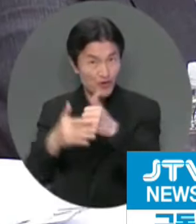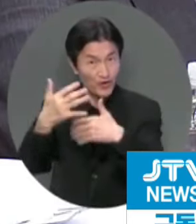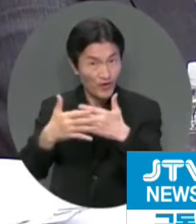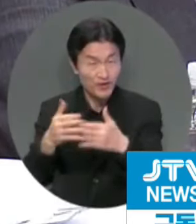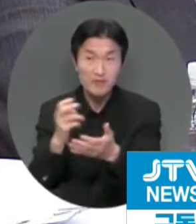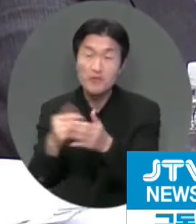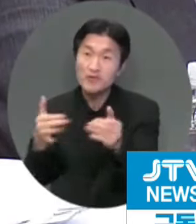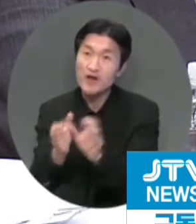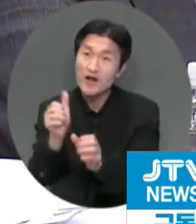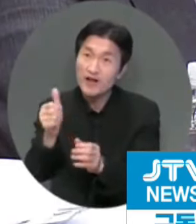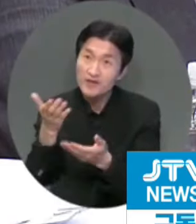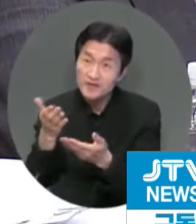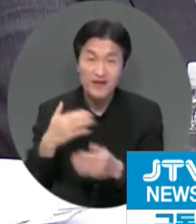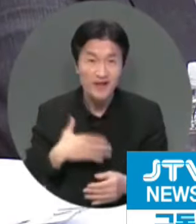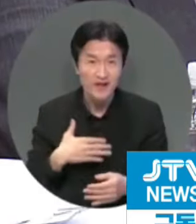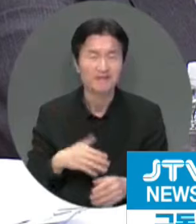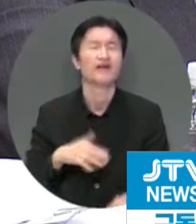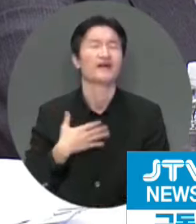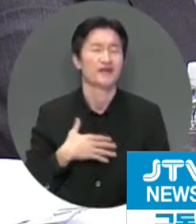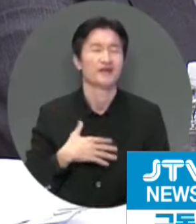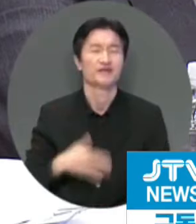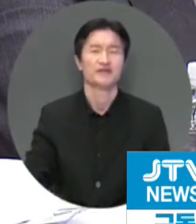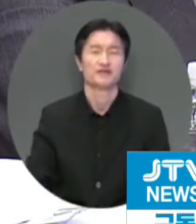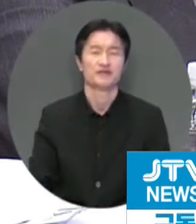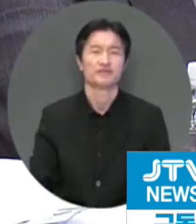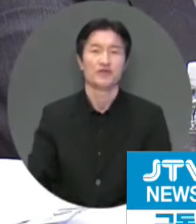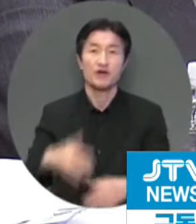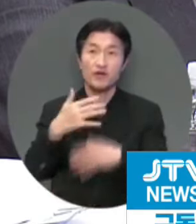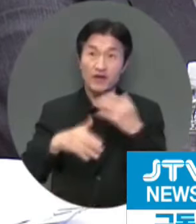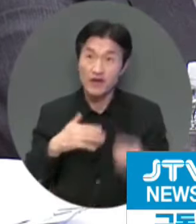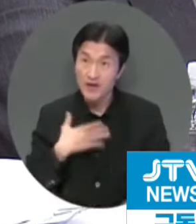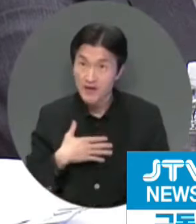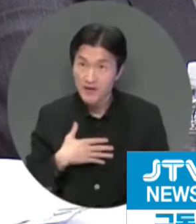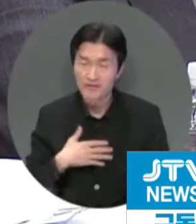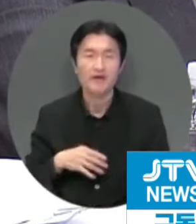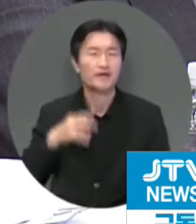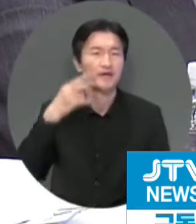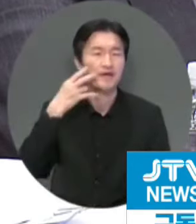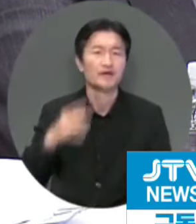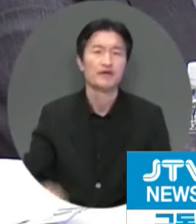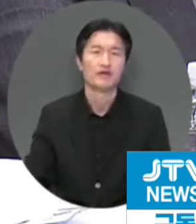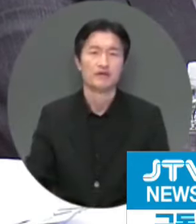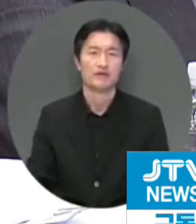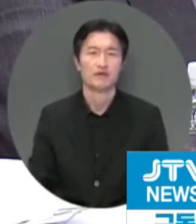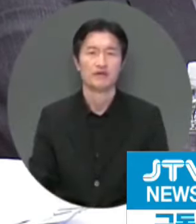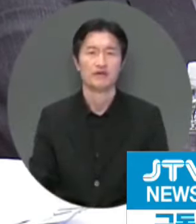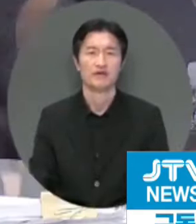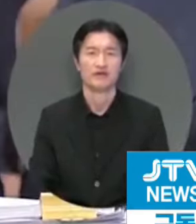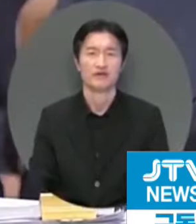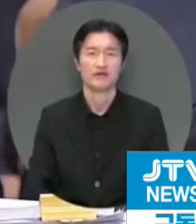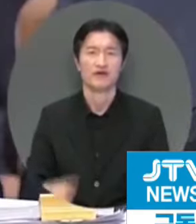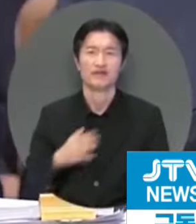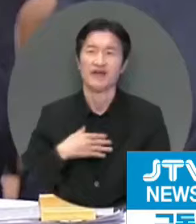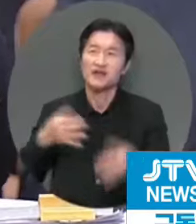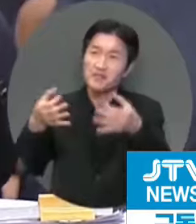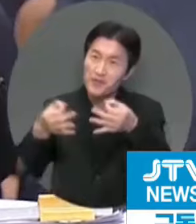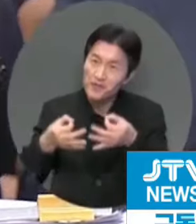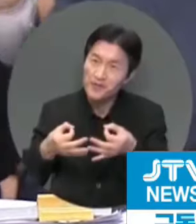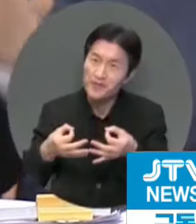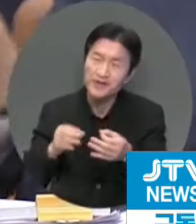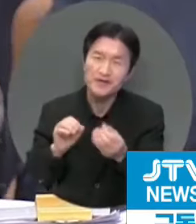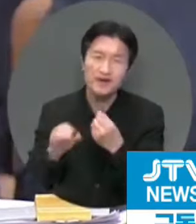아십니까? 영화는 알고 있습니다. 영화 알고 있습니까? 예. 자료를 놓고 저를 보고 이야기하세요.